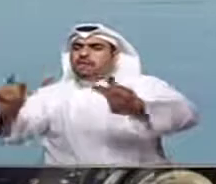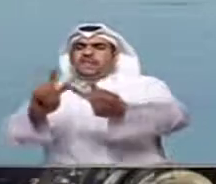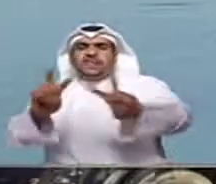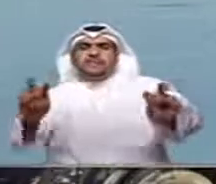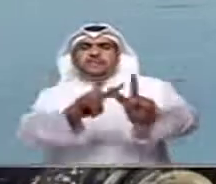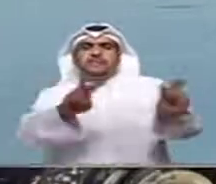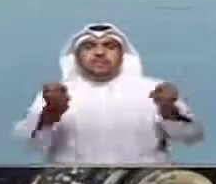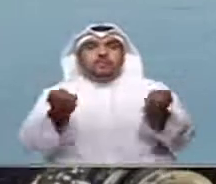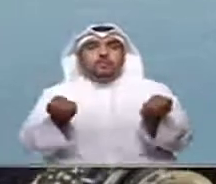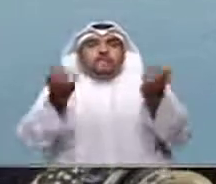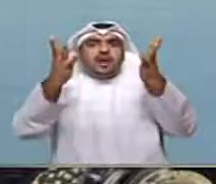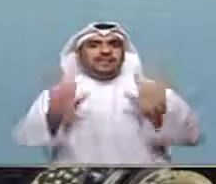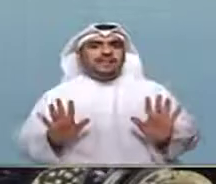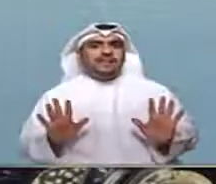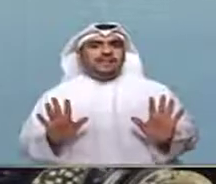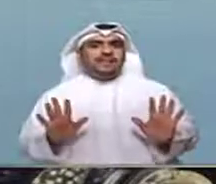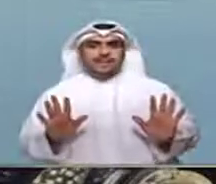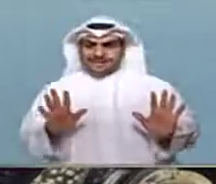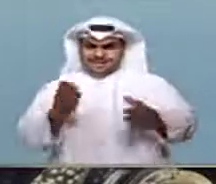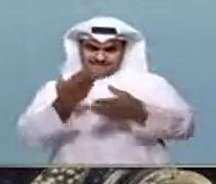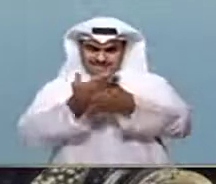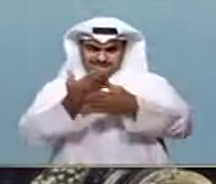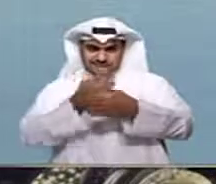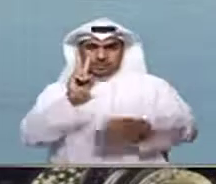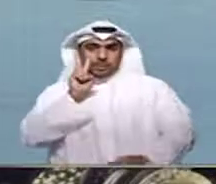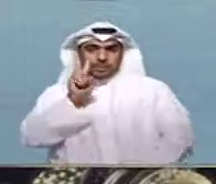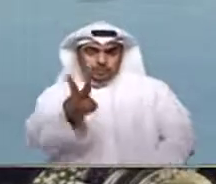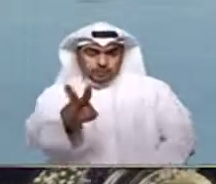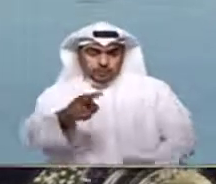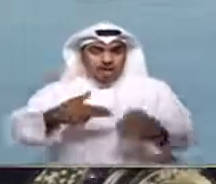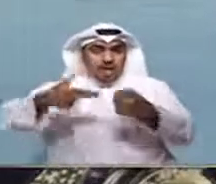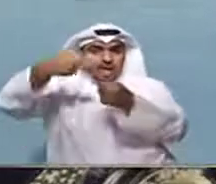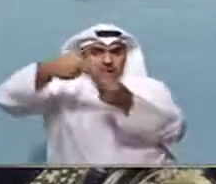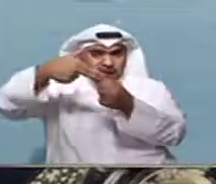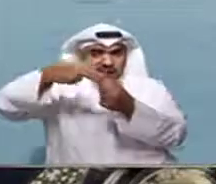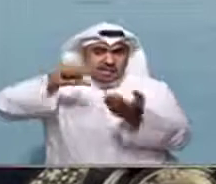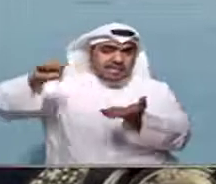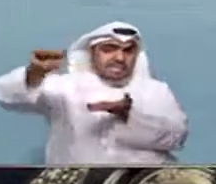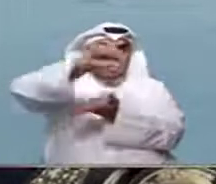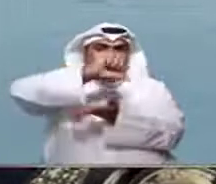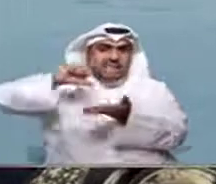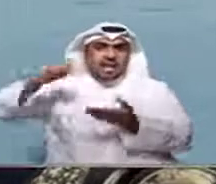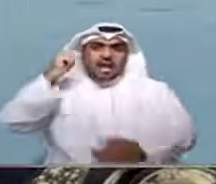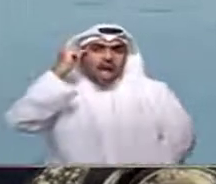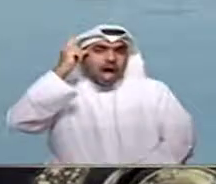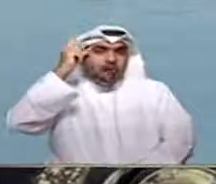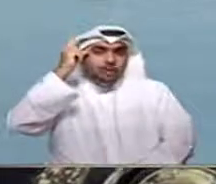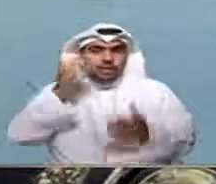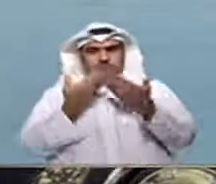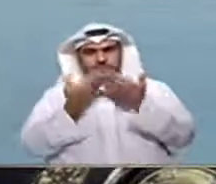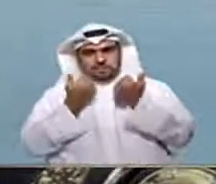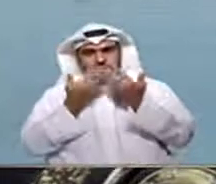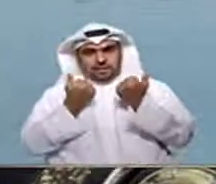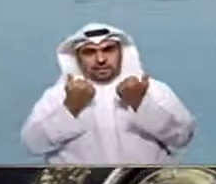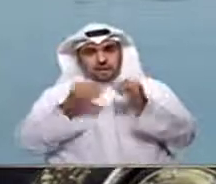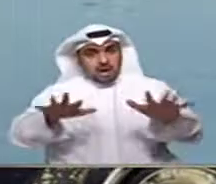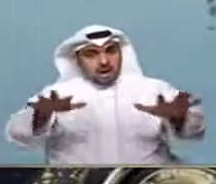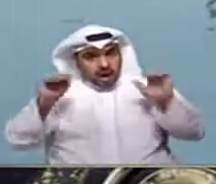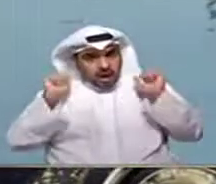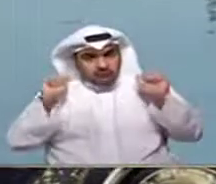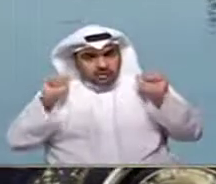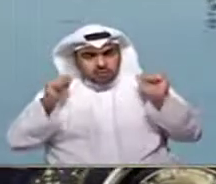الدوحة للتأكد من خلوها من مشتقات النفط والزيوت تمهيدا لتقطيعها بالتعاون مع الهيئة العامة